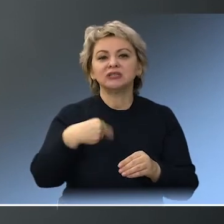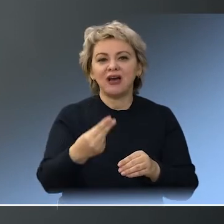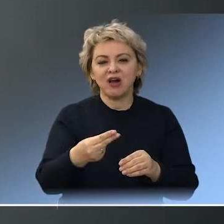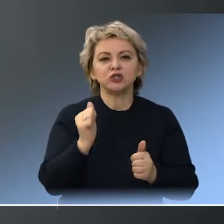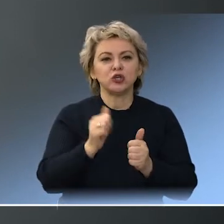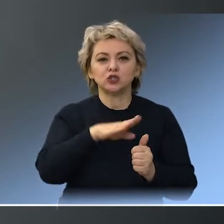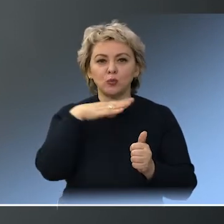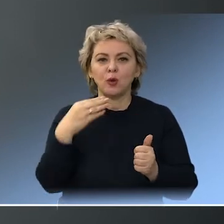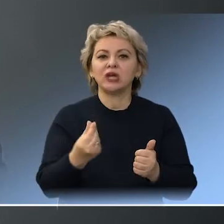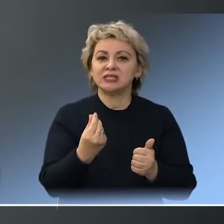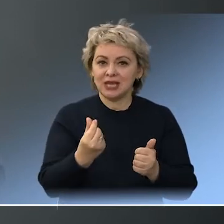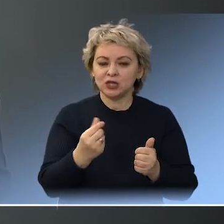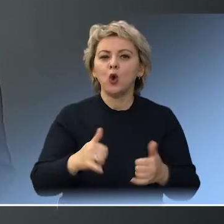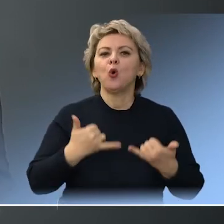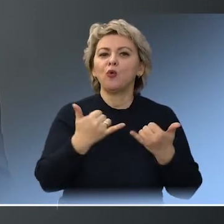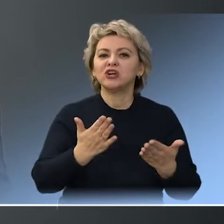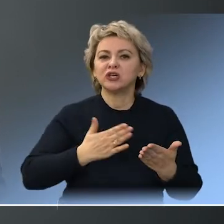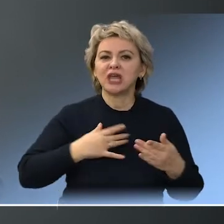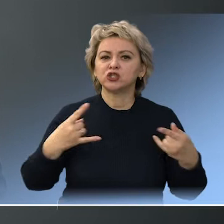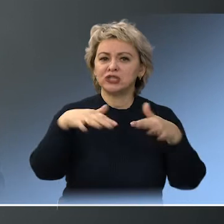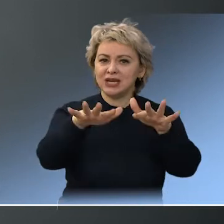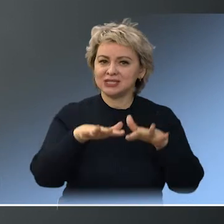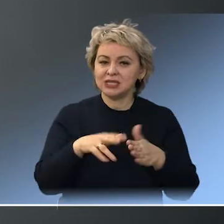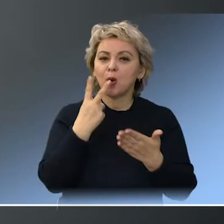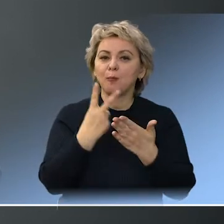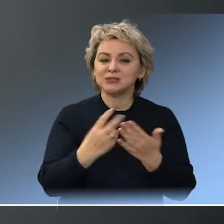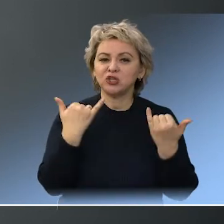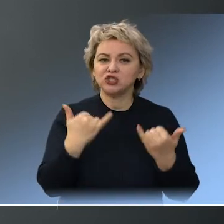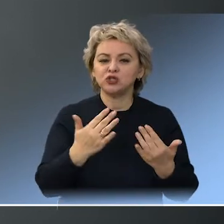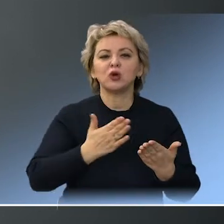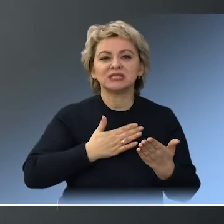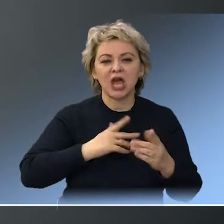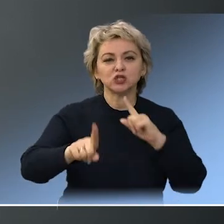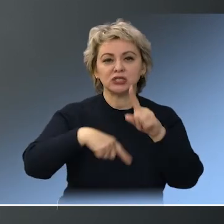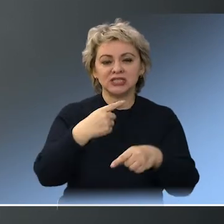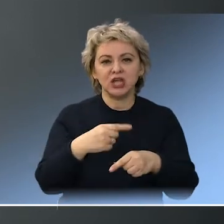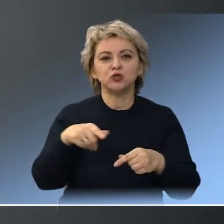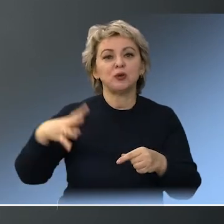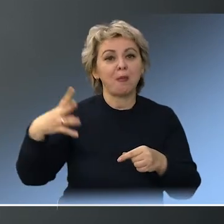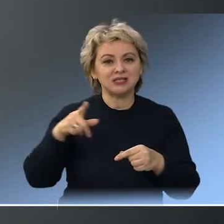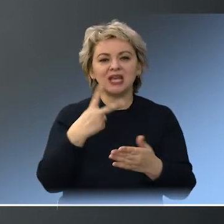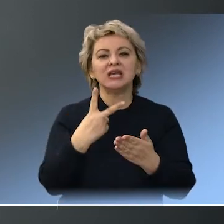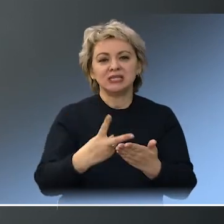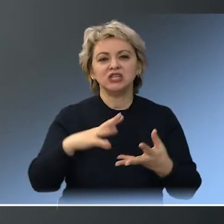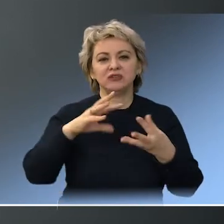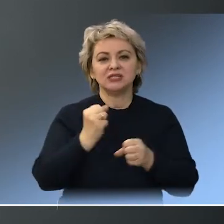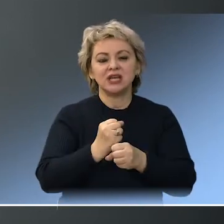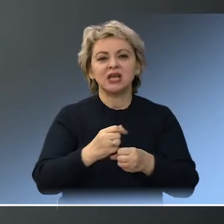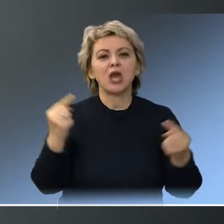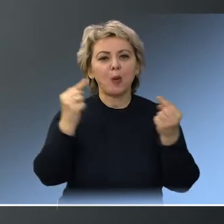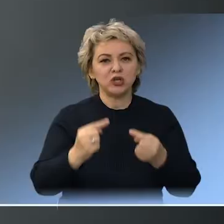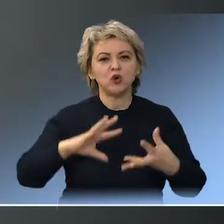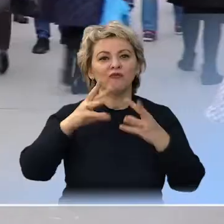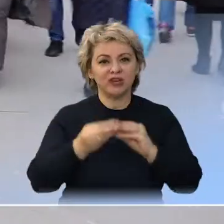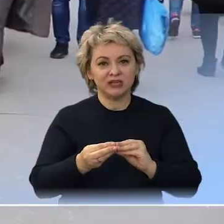порой немалые деньги. Уважаемые наши телезрители, посмотрите сейчас наш следующий ролик и сделайте для себя